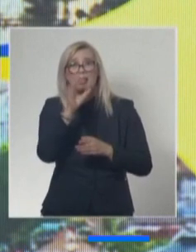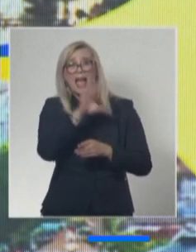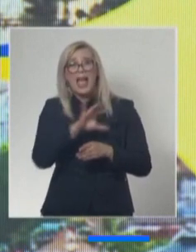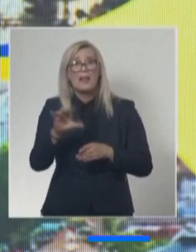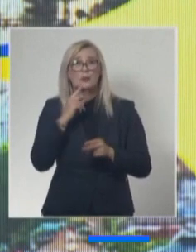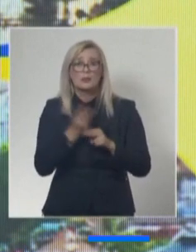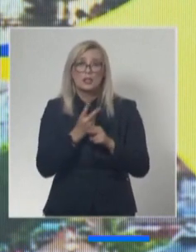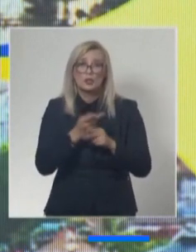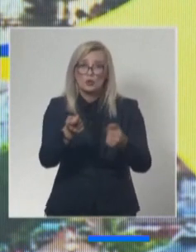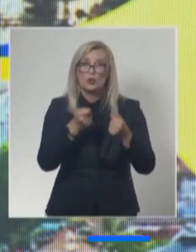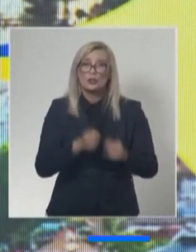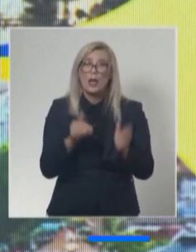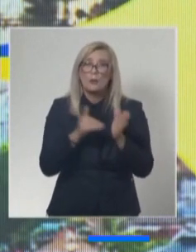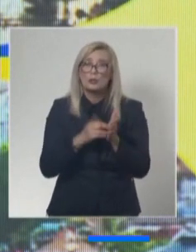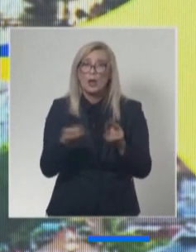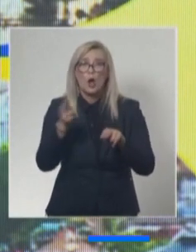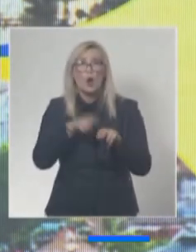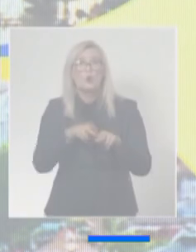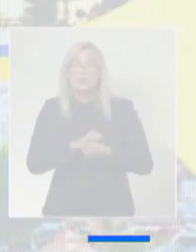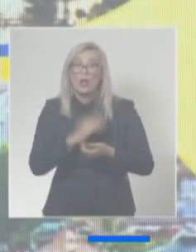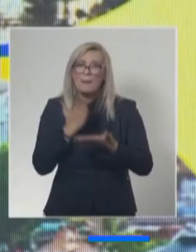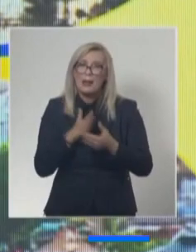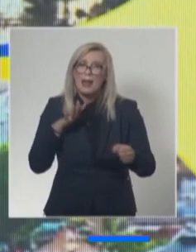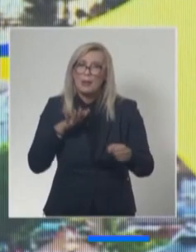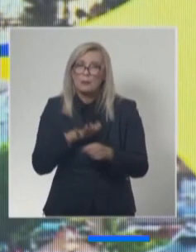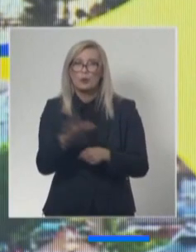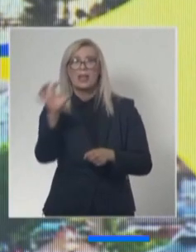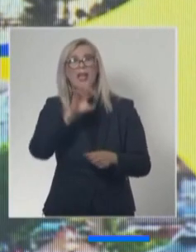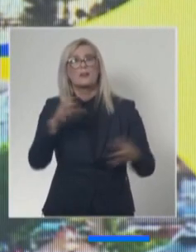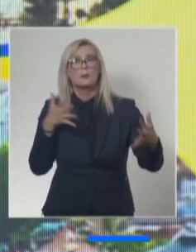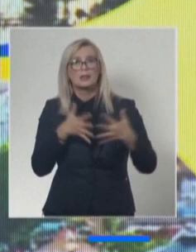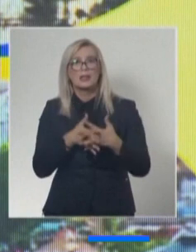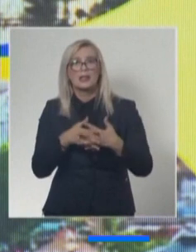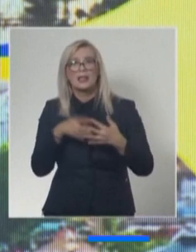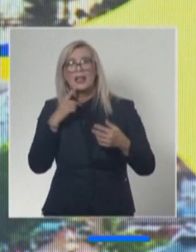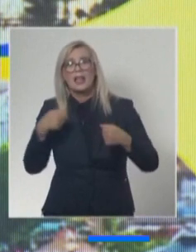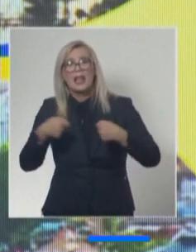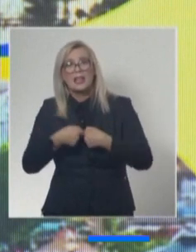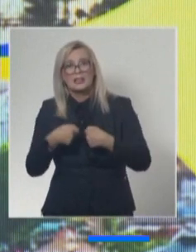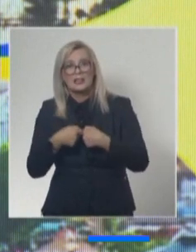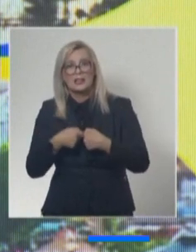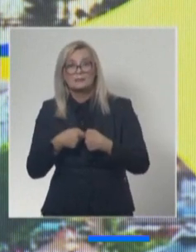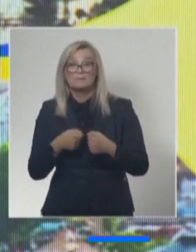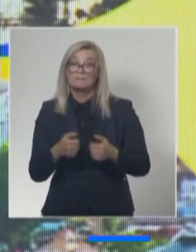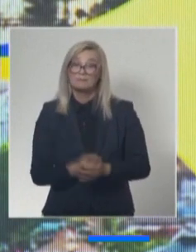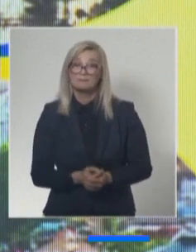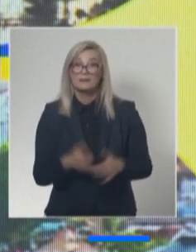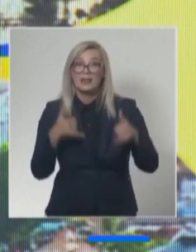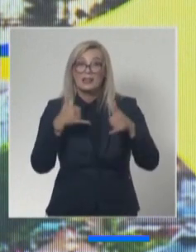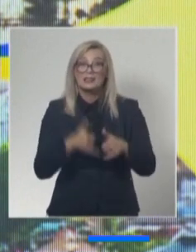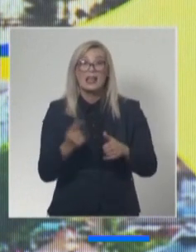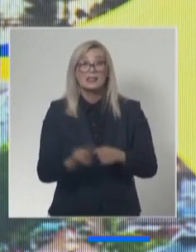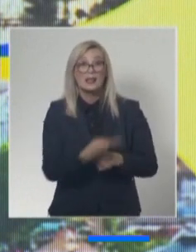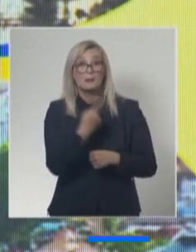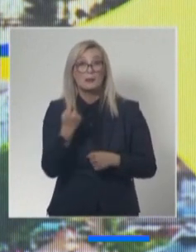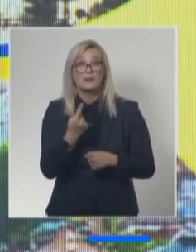az országunk európai jövője, remélem azok, akik az európai és a NATO integráció ellen voltak a múltban,